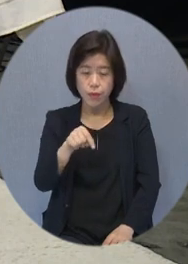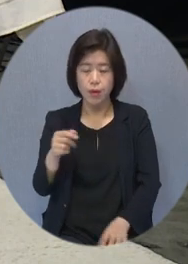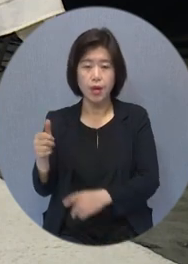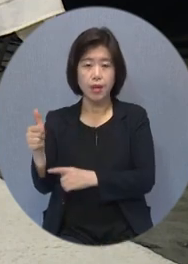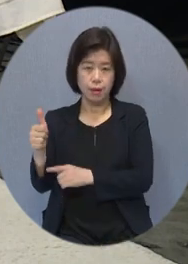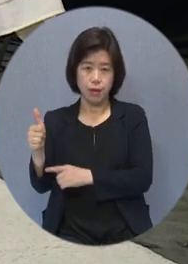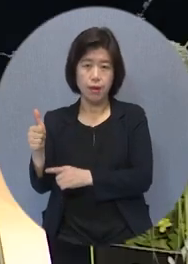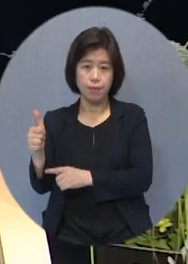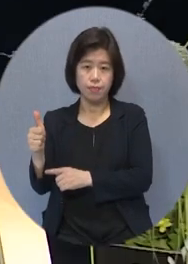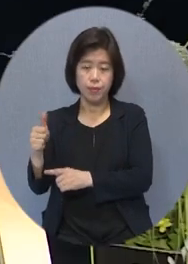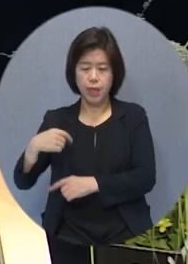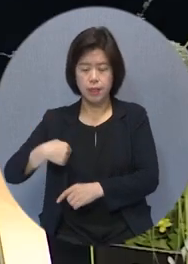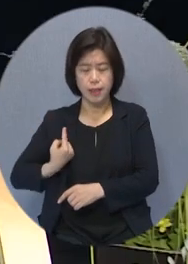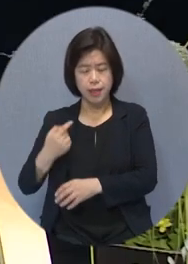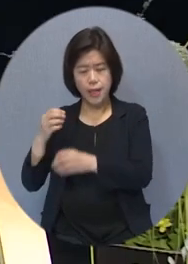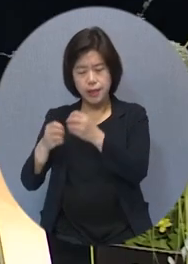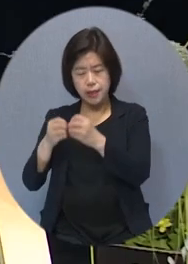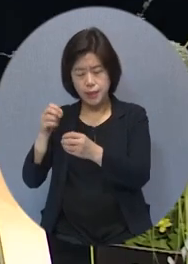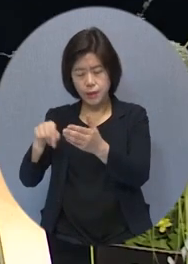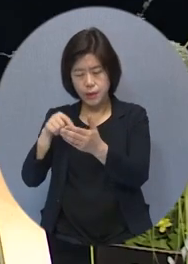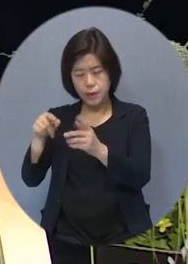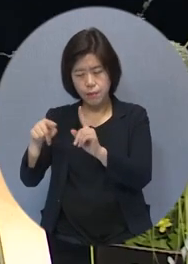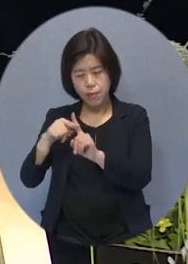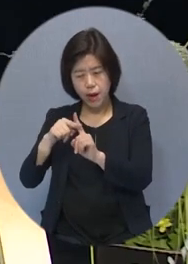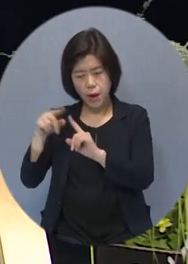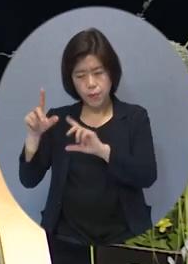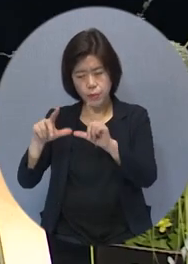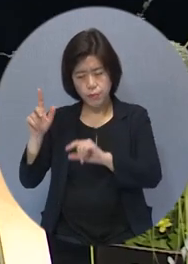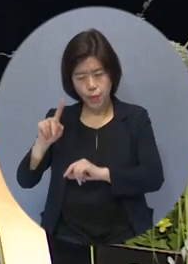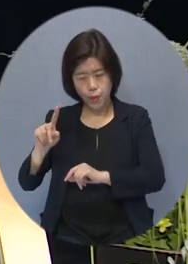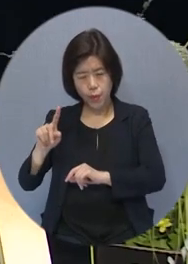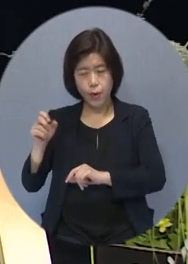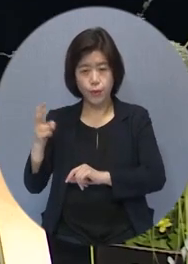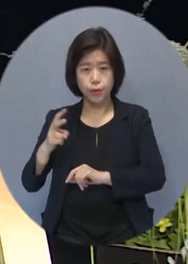장점이 무엇인지, 주제적 관점을 어디에 두어야 하는지